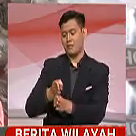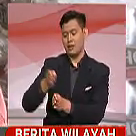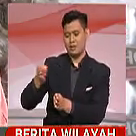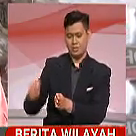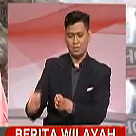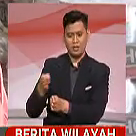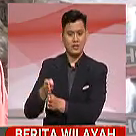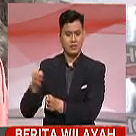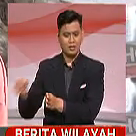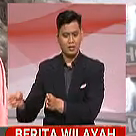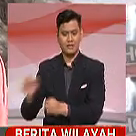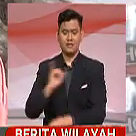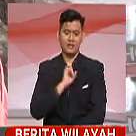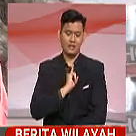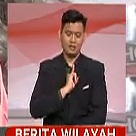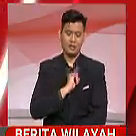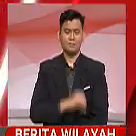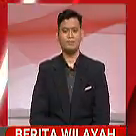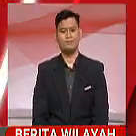them. Just send to the house.